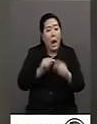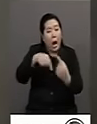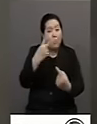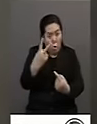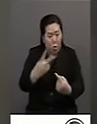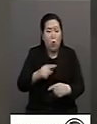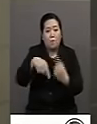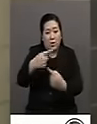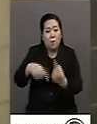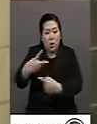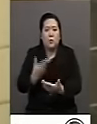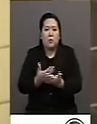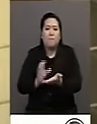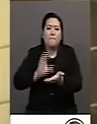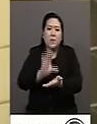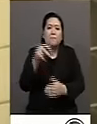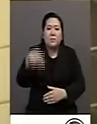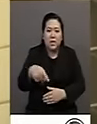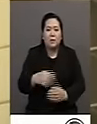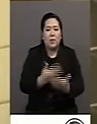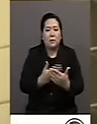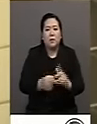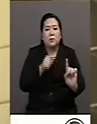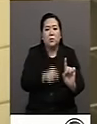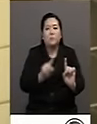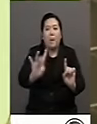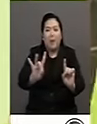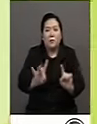ให้เงินตอบแทนพิเศษก้อนเดียวเท่ากับเงินเดือน 1.8 เดือนด้วย